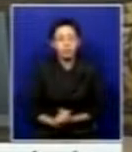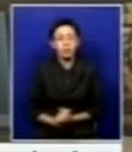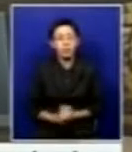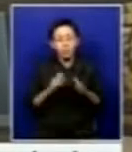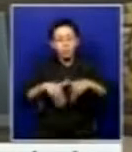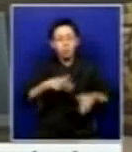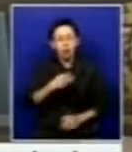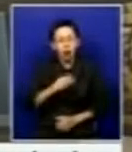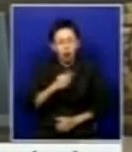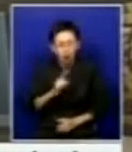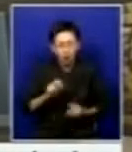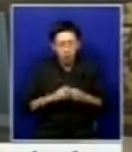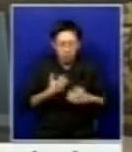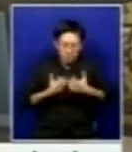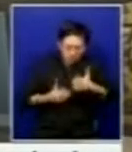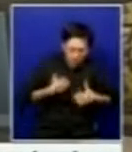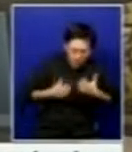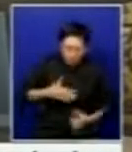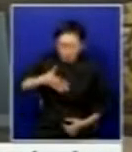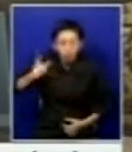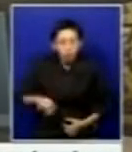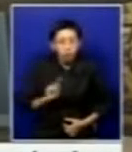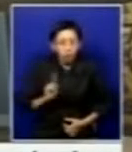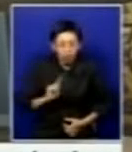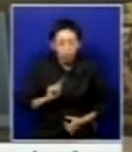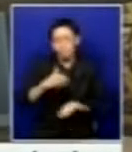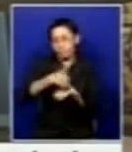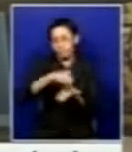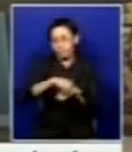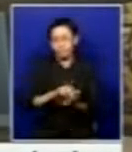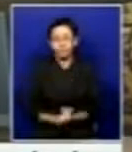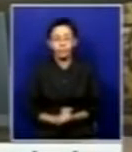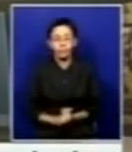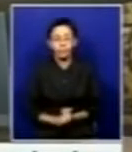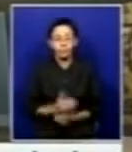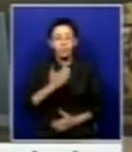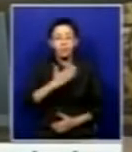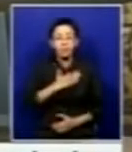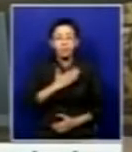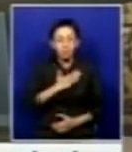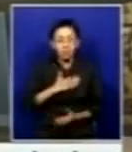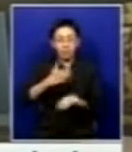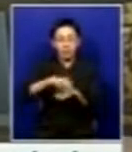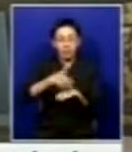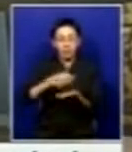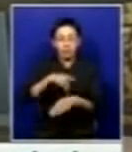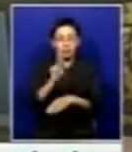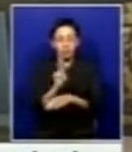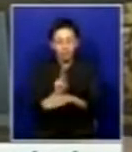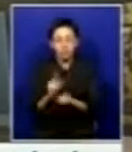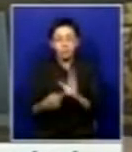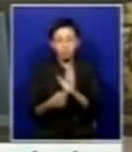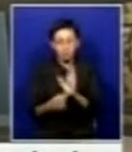ไรความเดือดร้อนของเขาคืออะไรอันนี้คือตัวอย่างหนึ่งนะครับที่ผมมานำมากราบเรียนท่านประธานผ